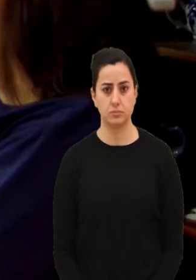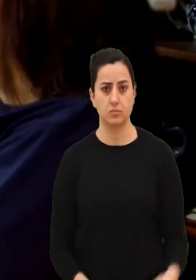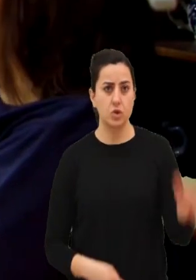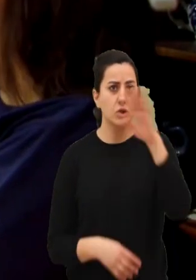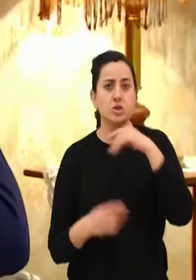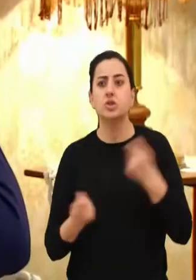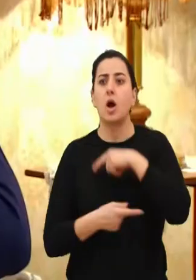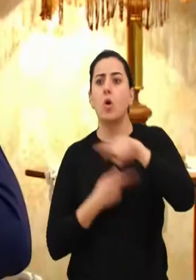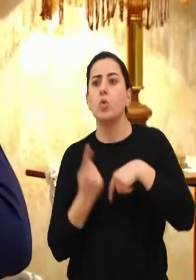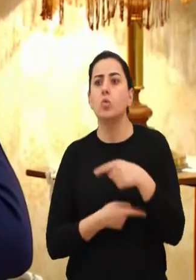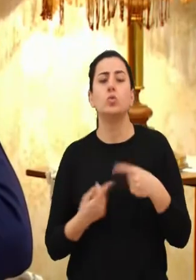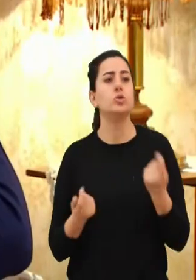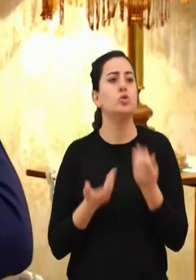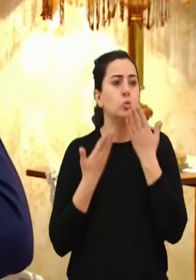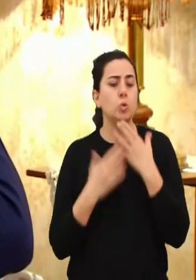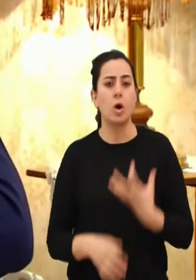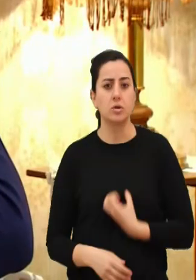Millet iş diye sokaklarda dolaşıyor.